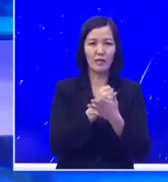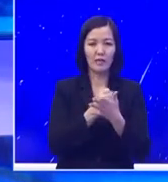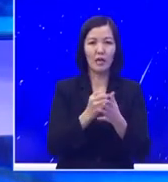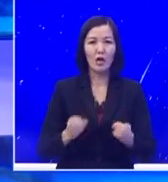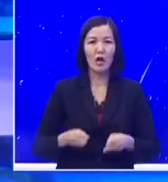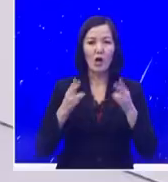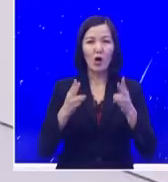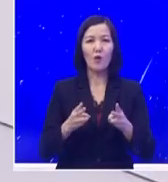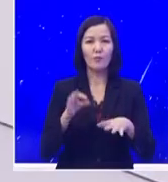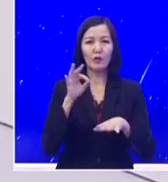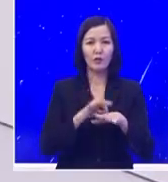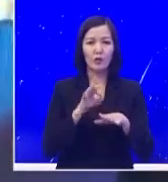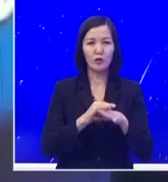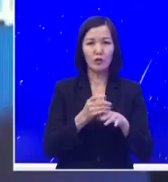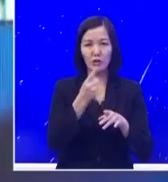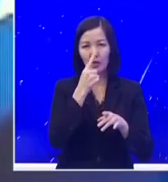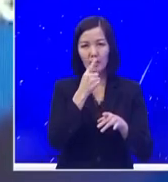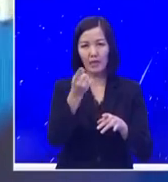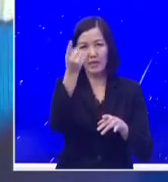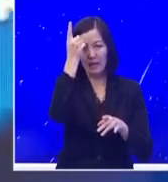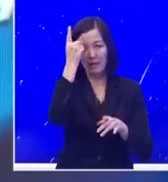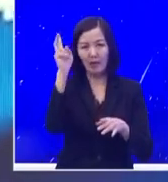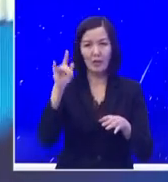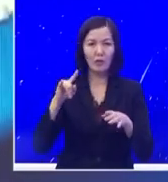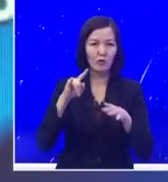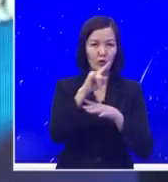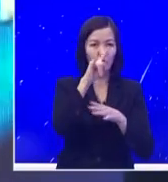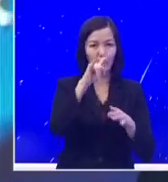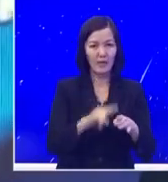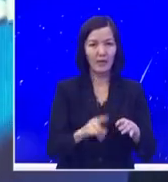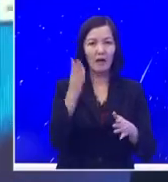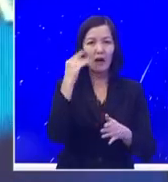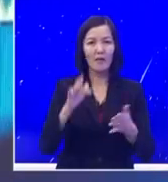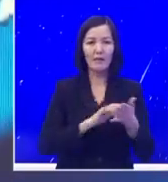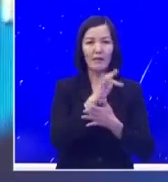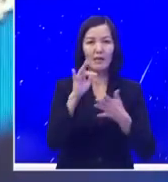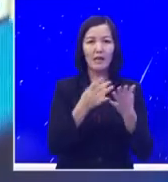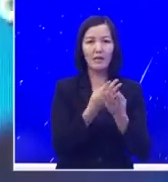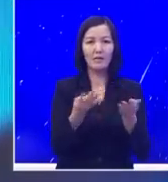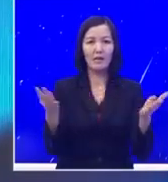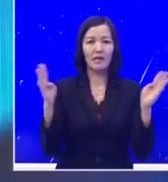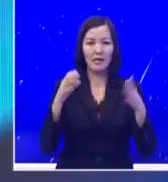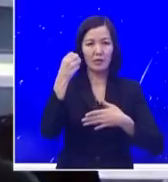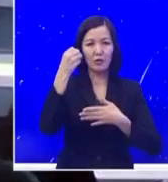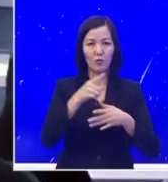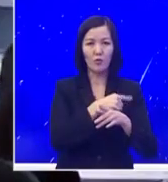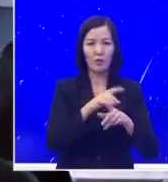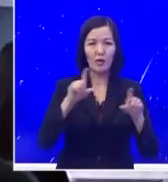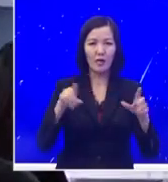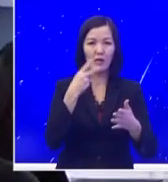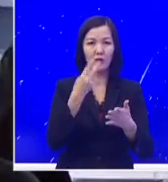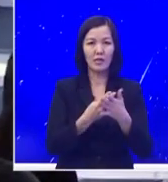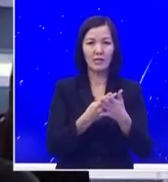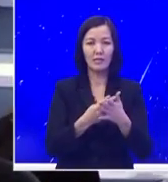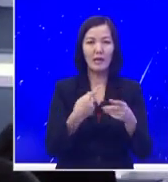дертті жұқтырғандар таяуда Германиядан ұшып келген. Олар дереу Алматы қаласындағы карантиндік орталыққа жатқызылды. Сондай-ақ